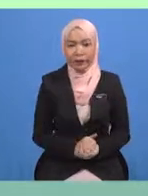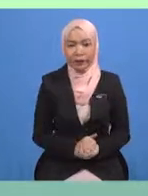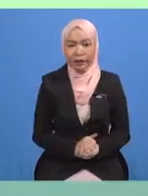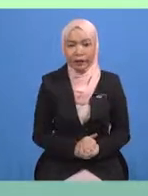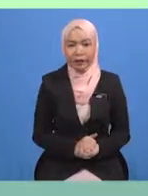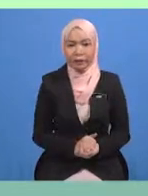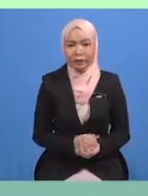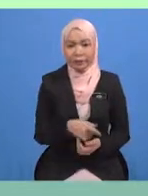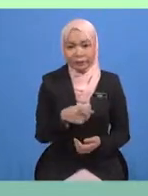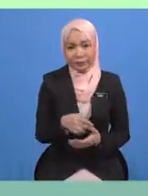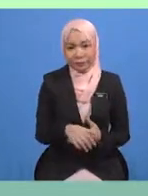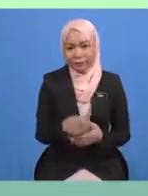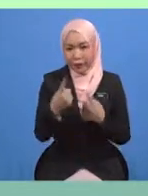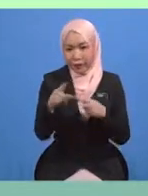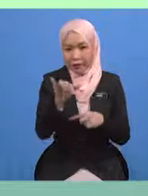Penyelesaiannya,